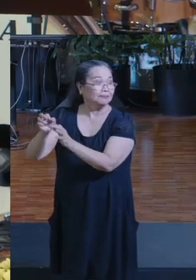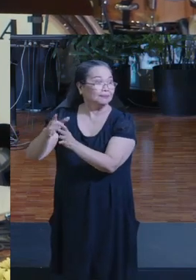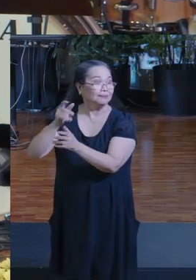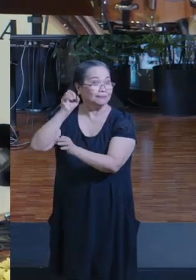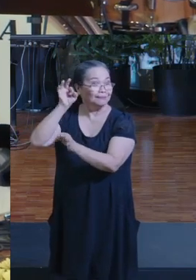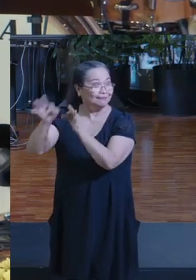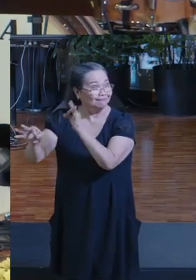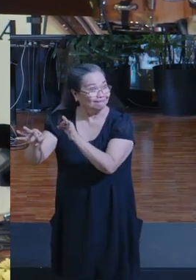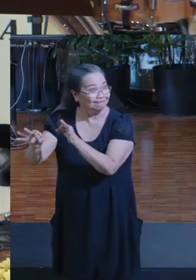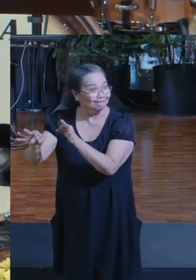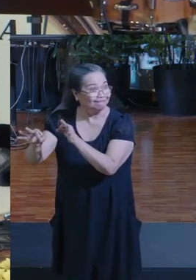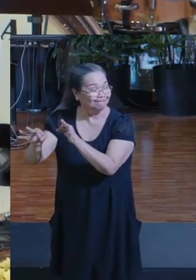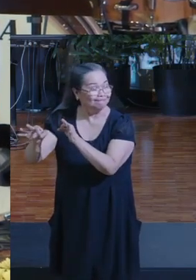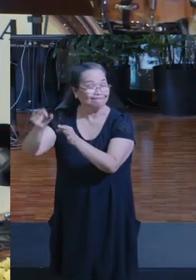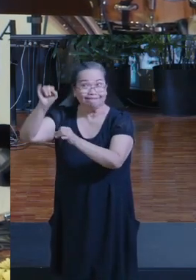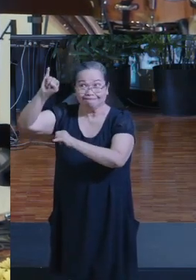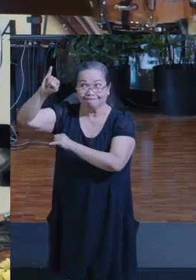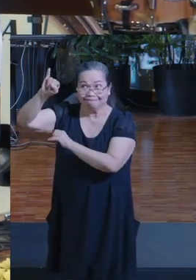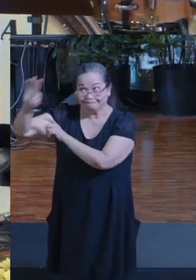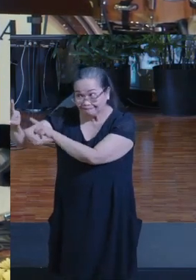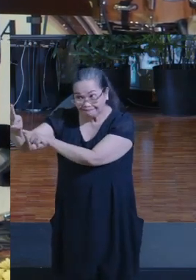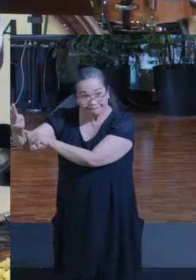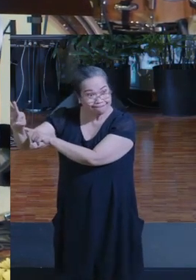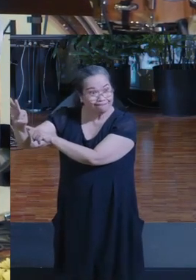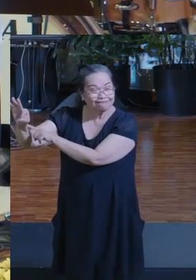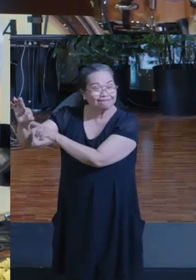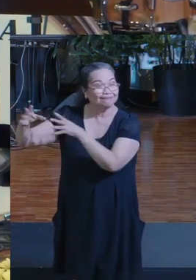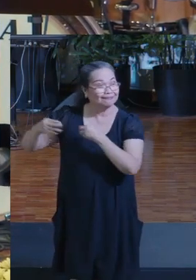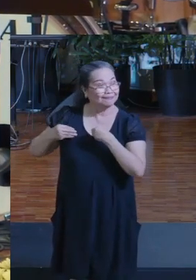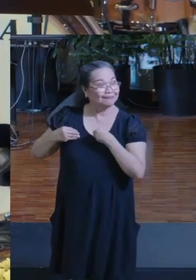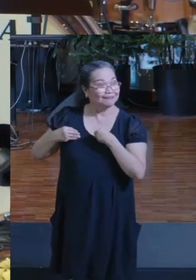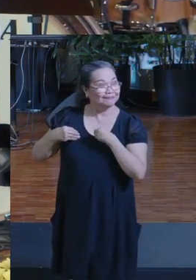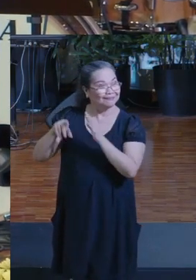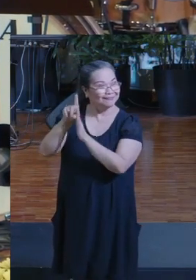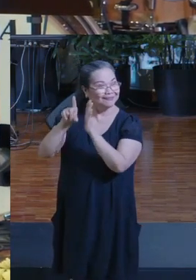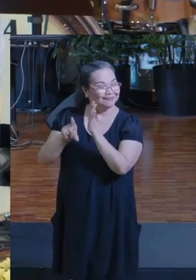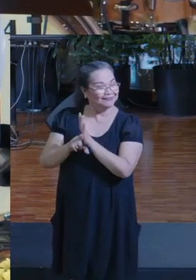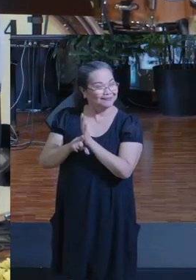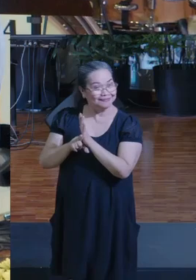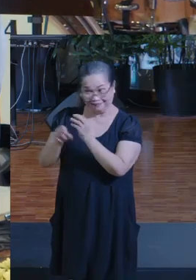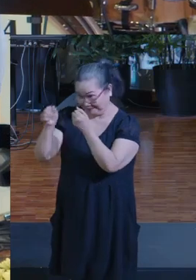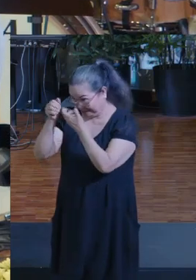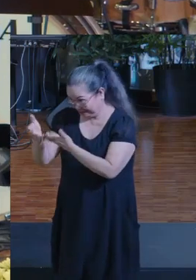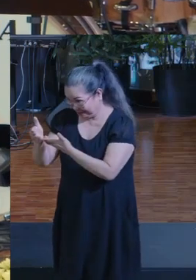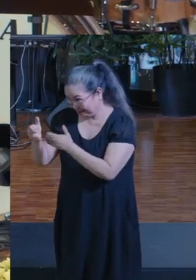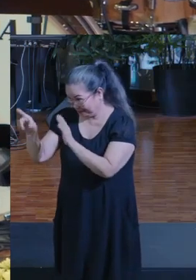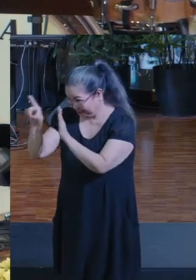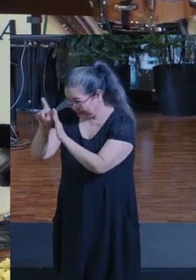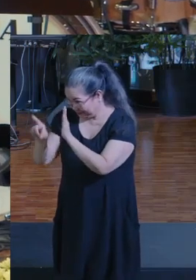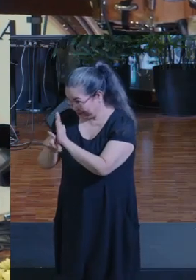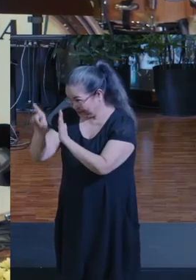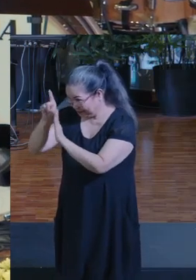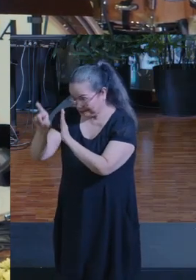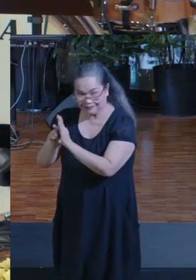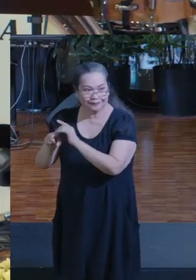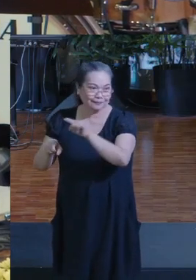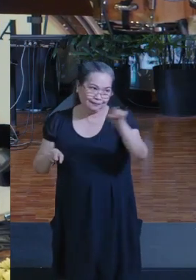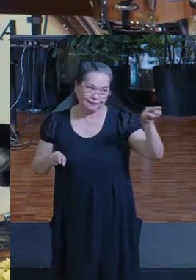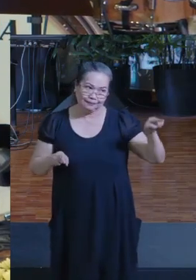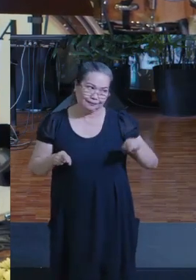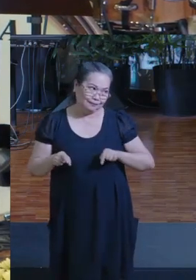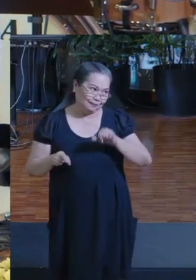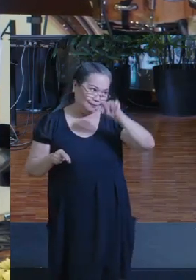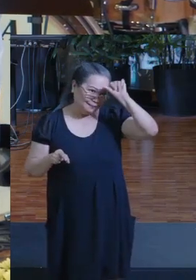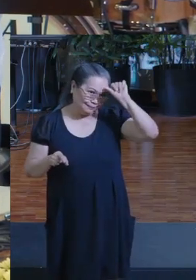dito, if-then statement. If the inheritance comes by law, by following the law, by good works,